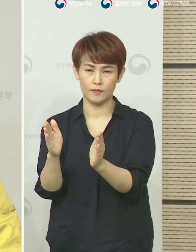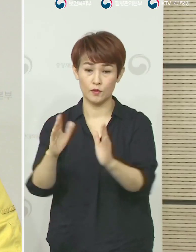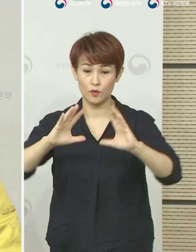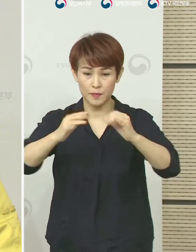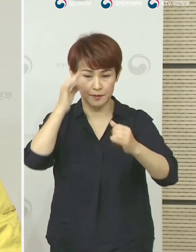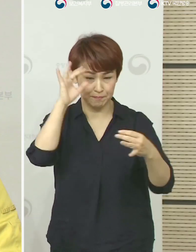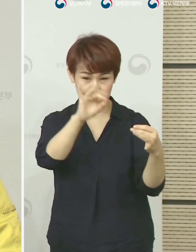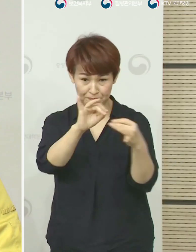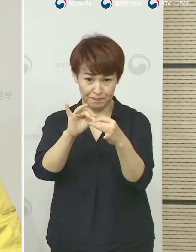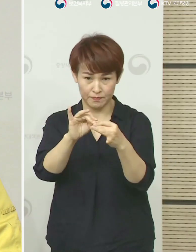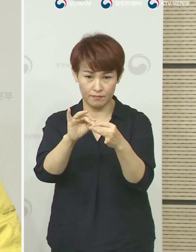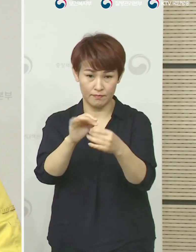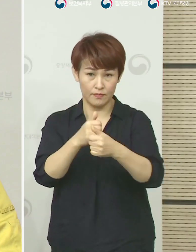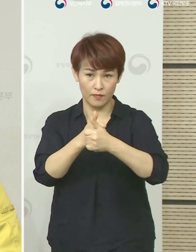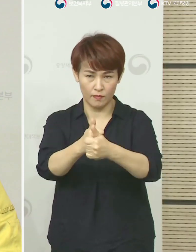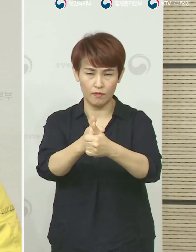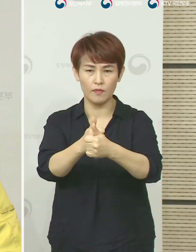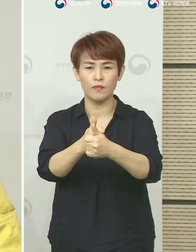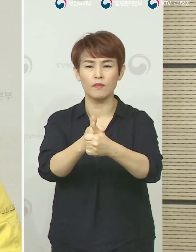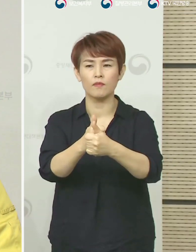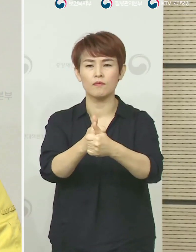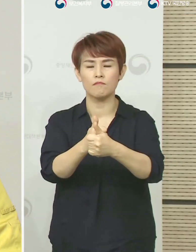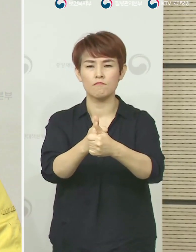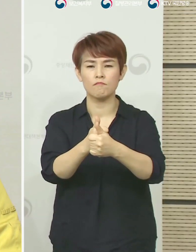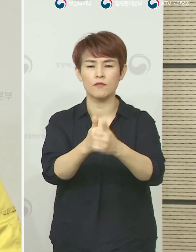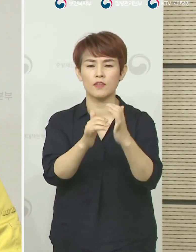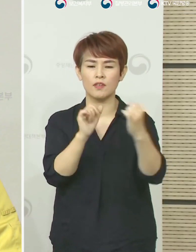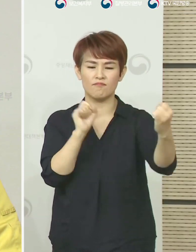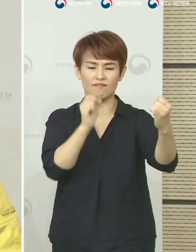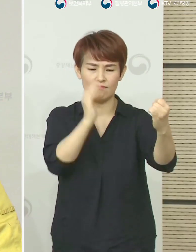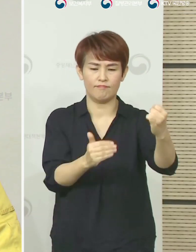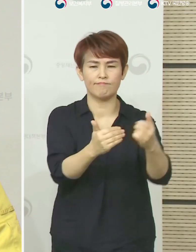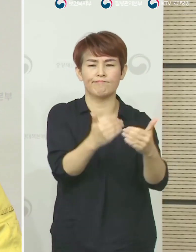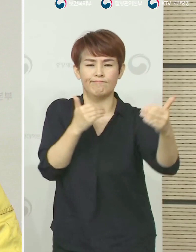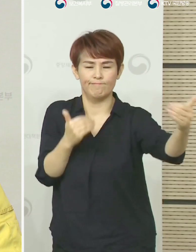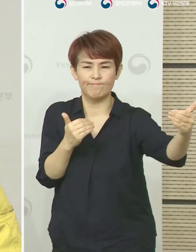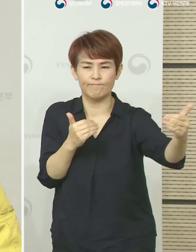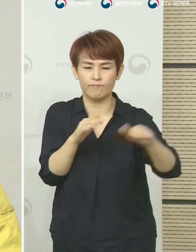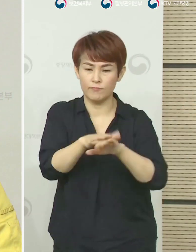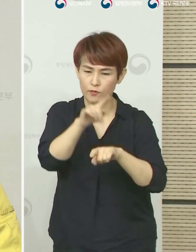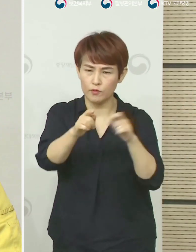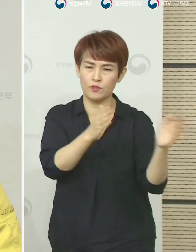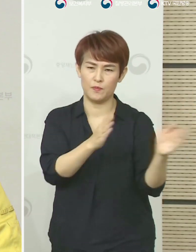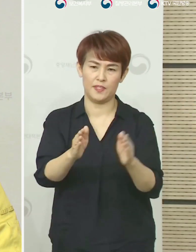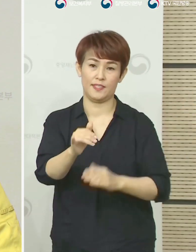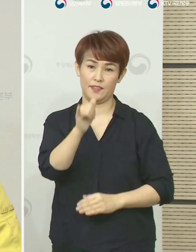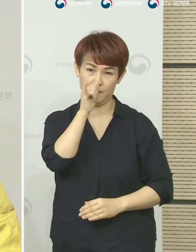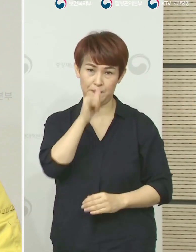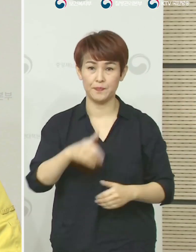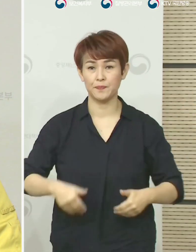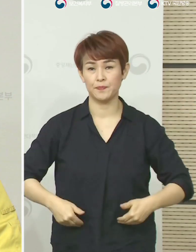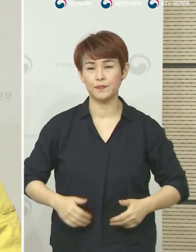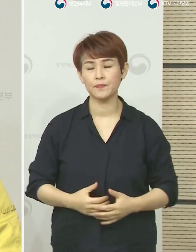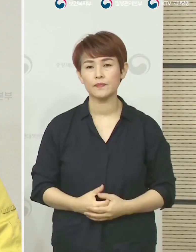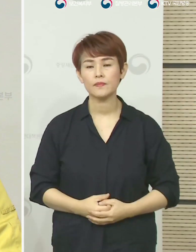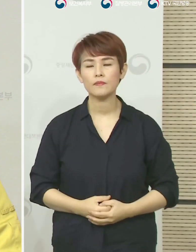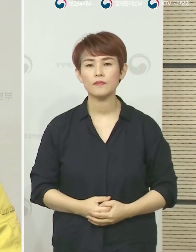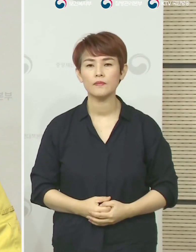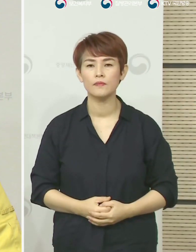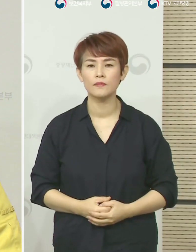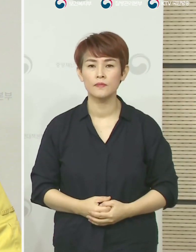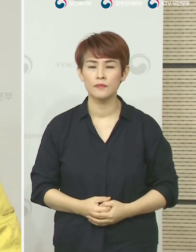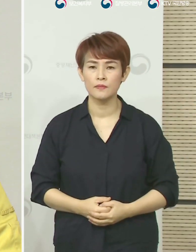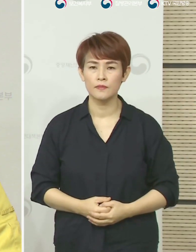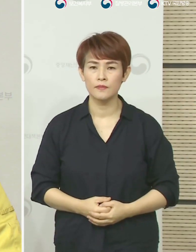합의를 바탕으로 하는 장기화된 사회적 거리두기를 이제 실천을 하기 위한 준비를 좀 하고 있습니다. 그리고